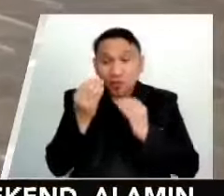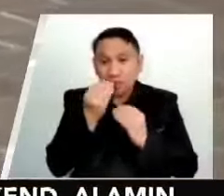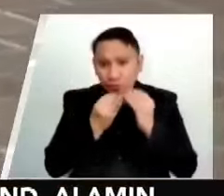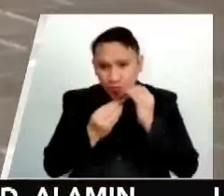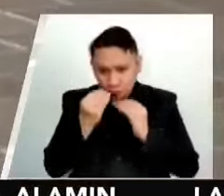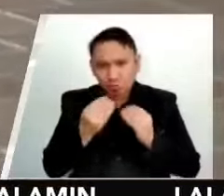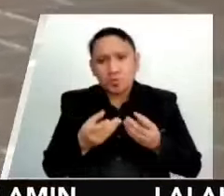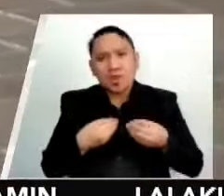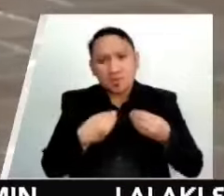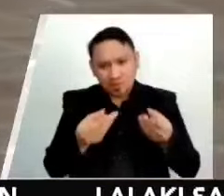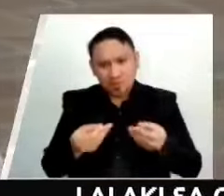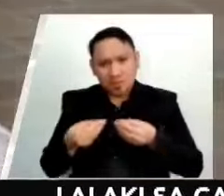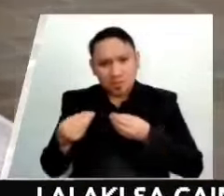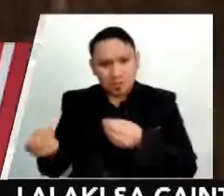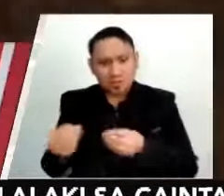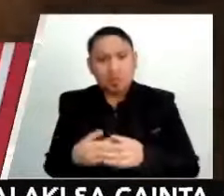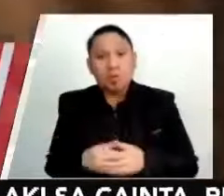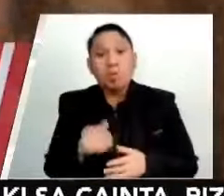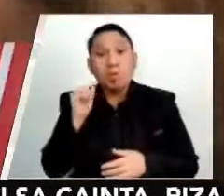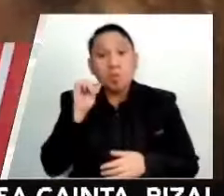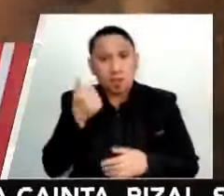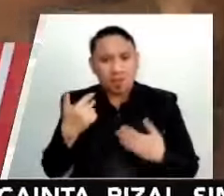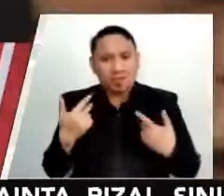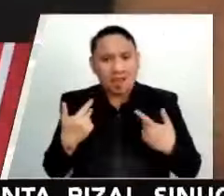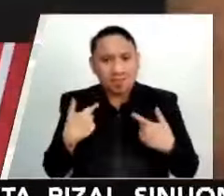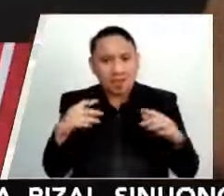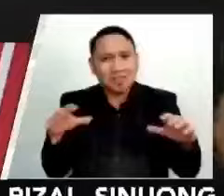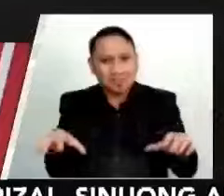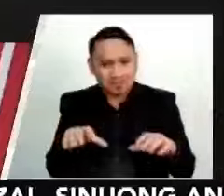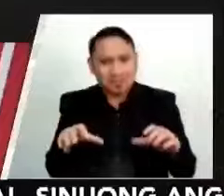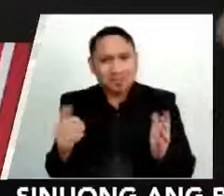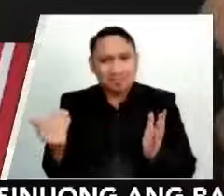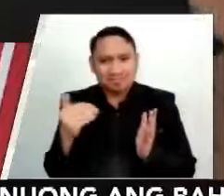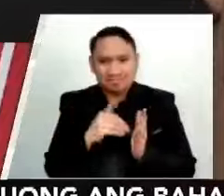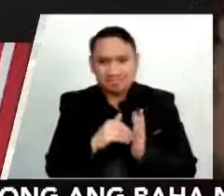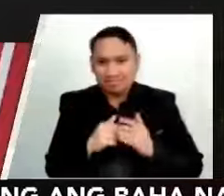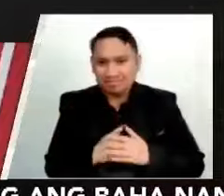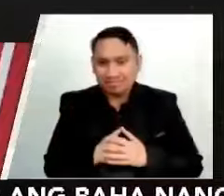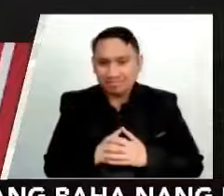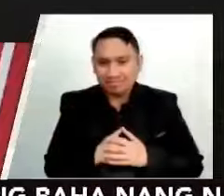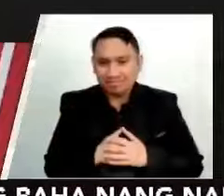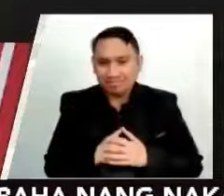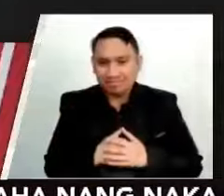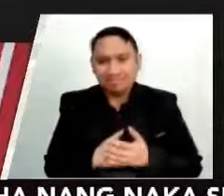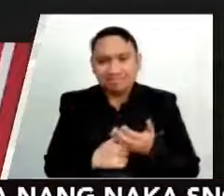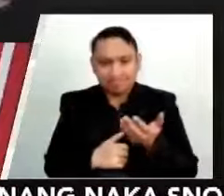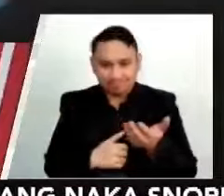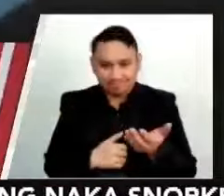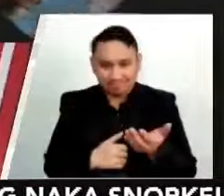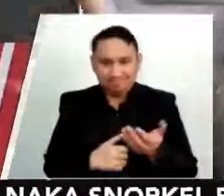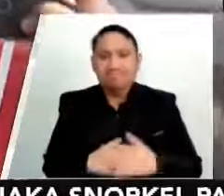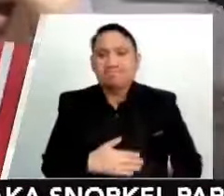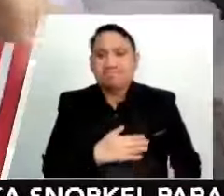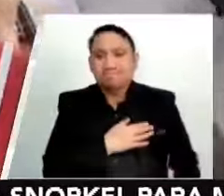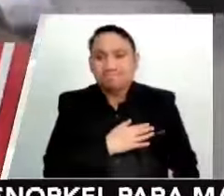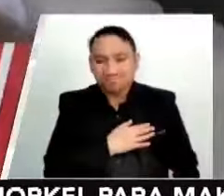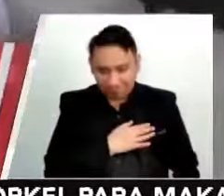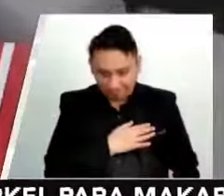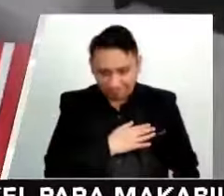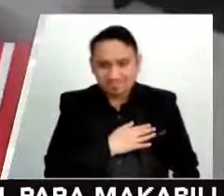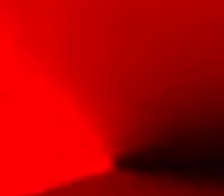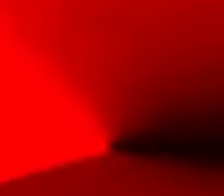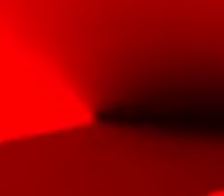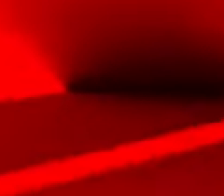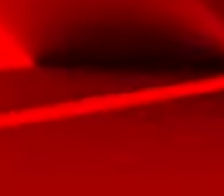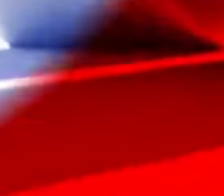bukas ulit may gagawin din kami. Lar Santiago, nagbabalita para sa GMA Integrated News.